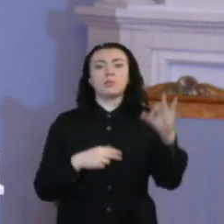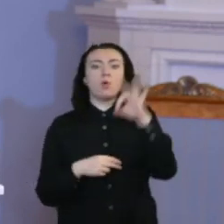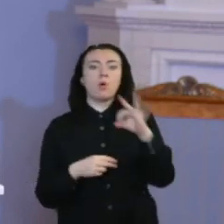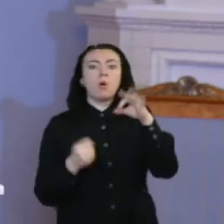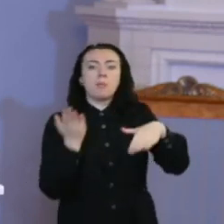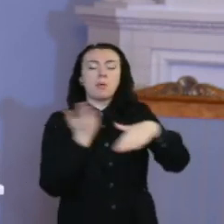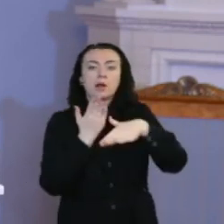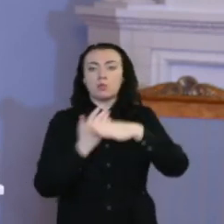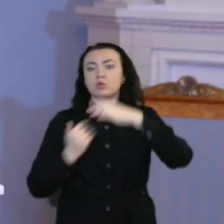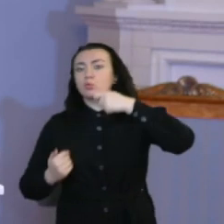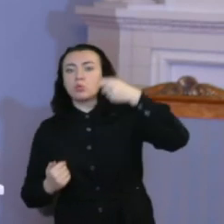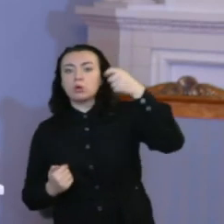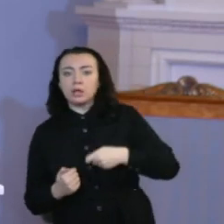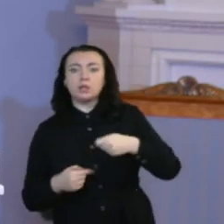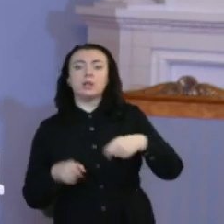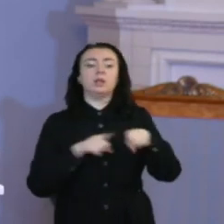paramos Ukrainai,